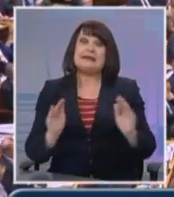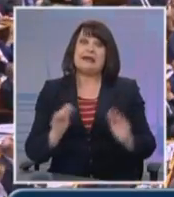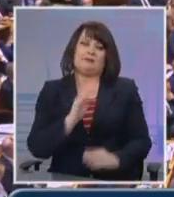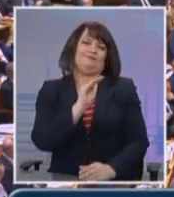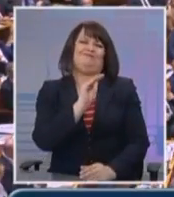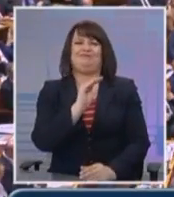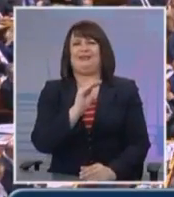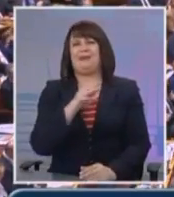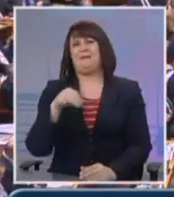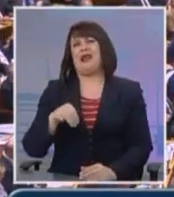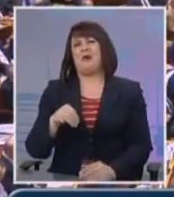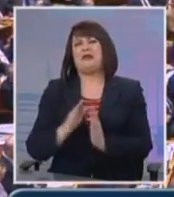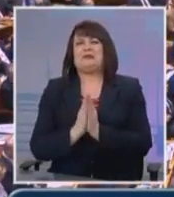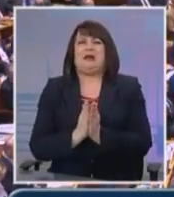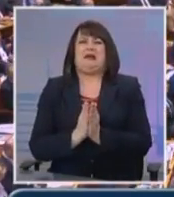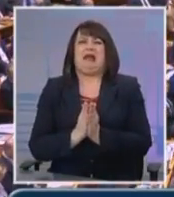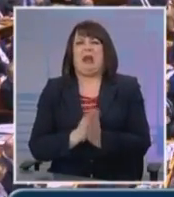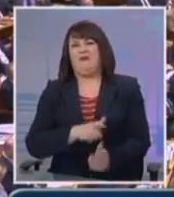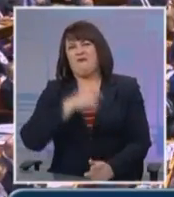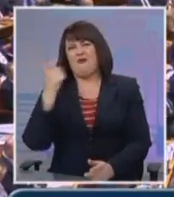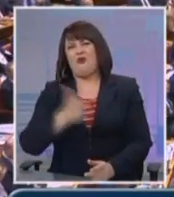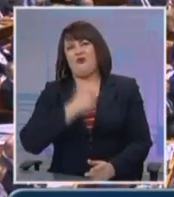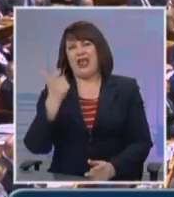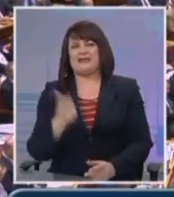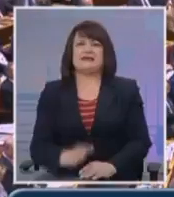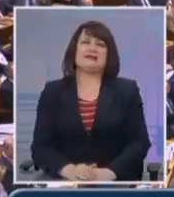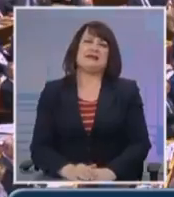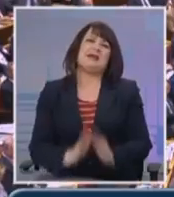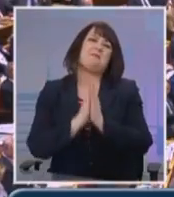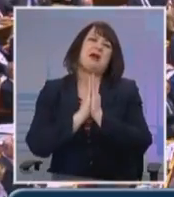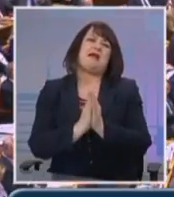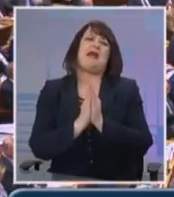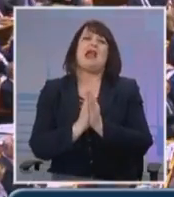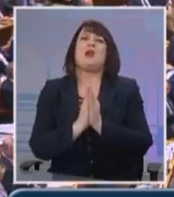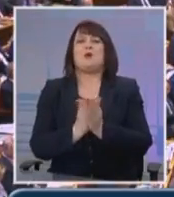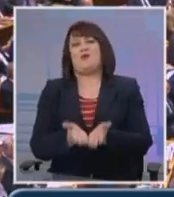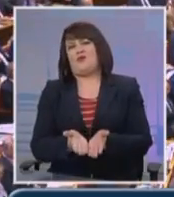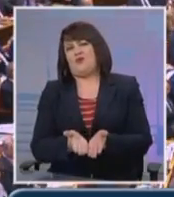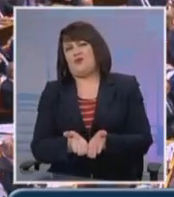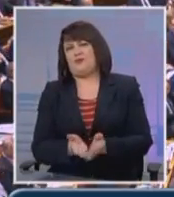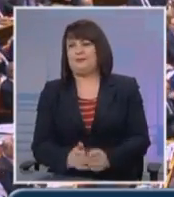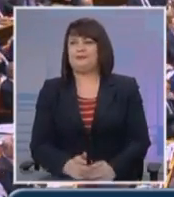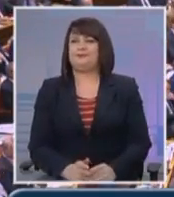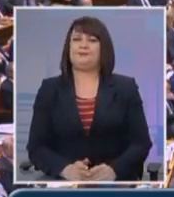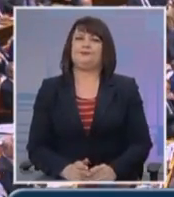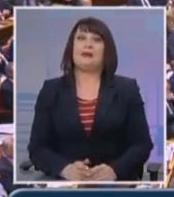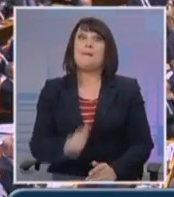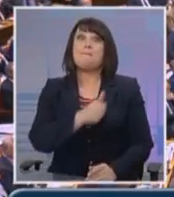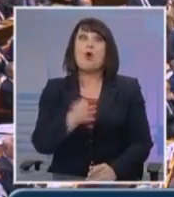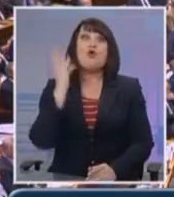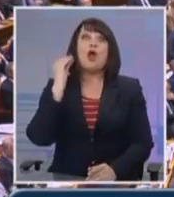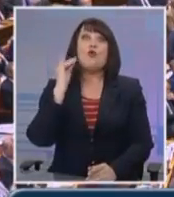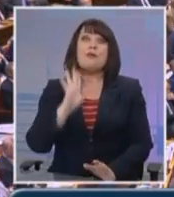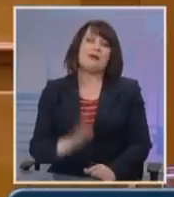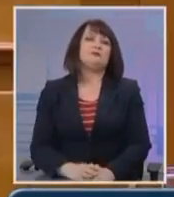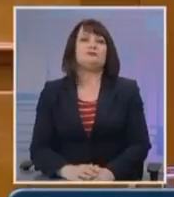Μπαλαούρα, σας παρακαλώ. Καταλαβαίνω. Κύριε Μπαλαούρα, παρακαλώ. Ακούμε μόνο. Εκτός αν